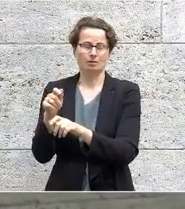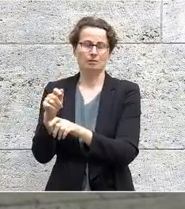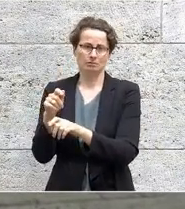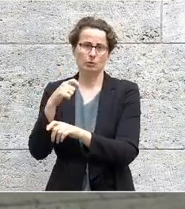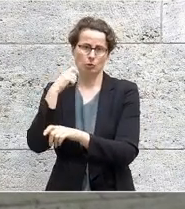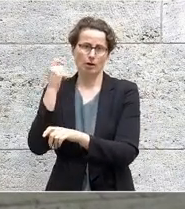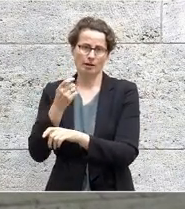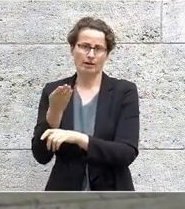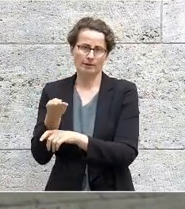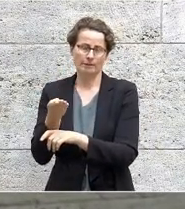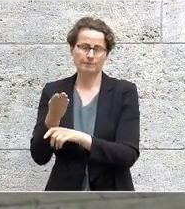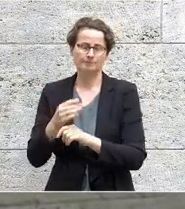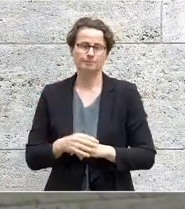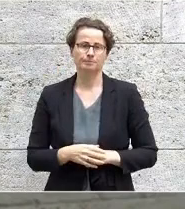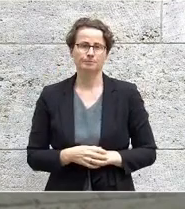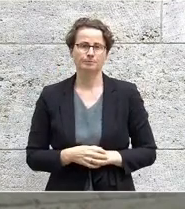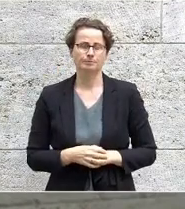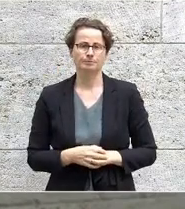Ukraine.